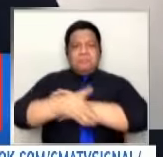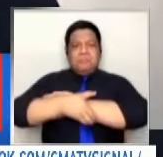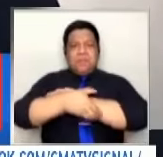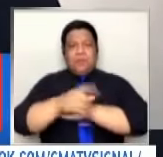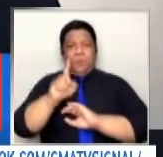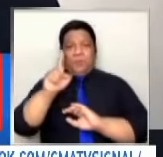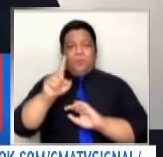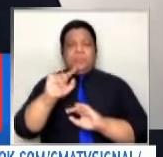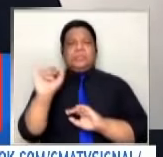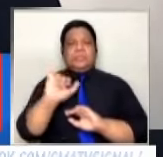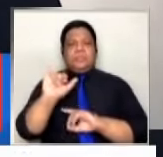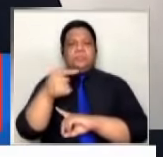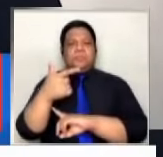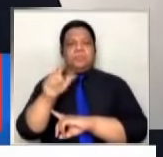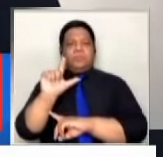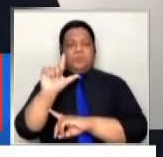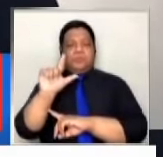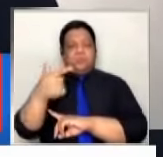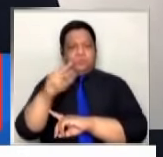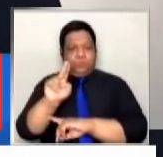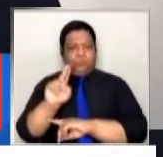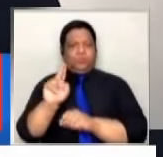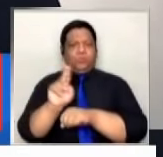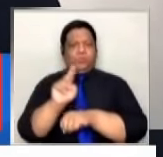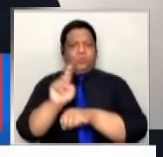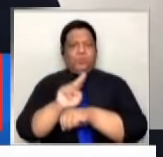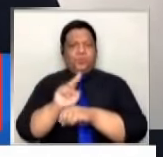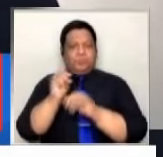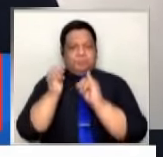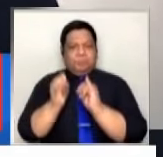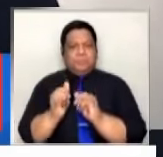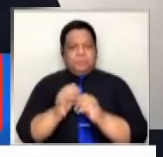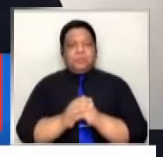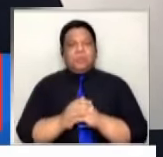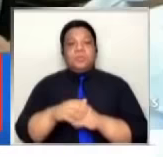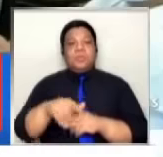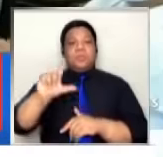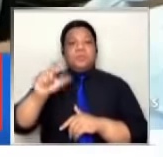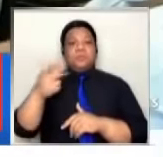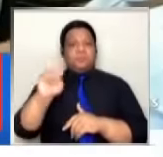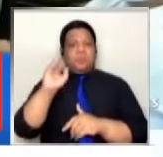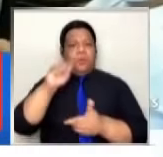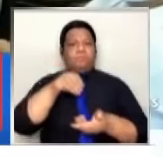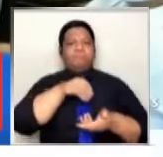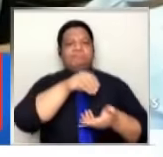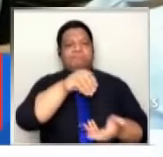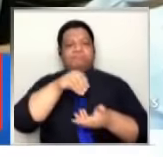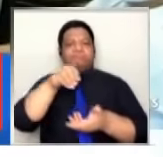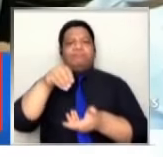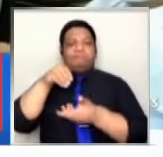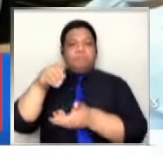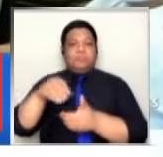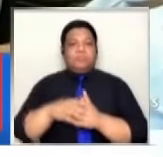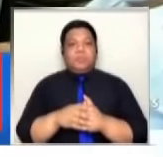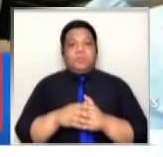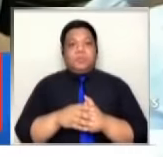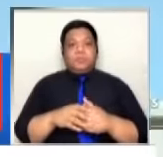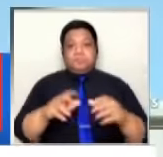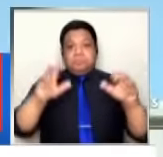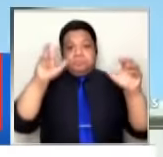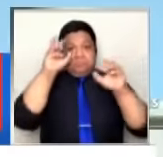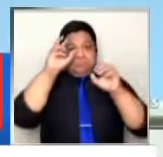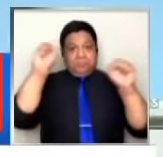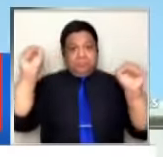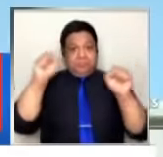lokal na pamahalaan at ang mga LGU rin ang mamamahagi ng tulong ngayon. Pagkapirma ng Pangulo sa panukala ng DBM